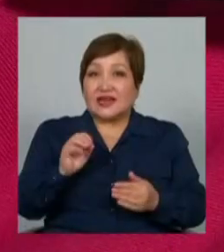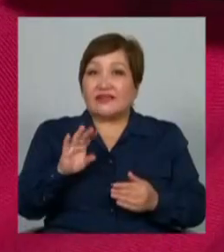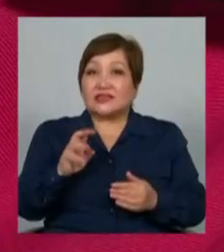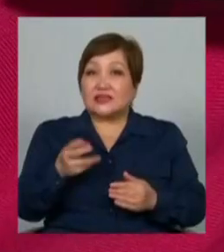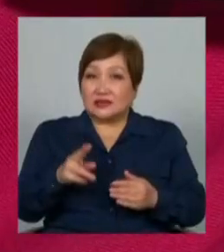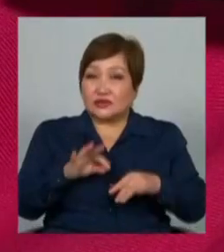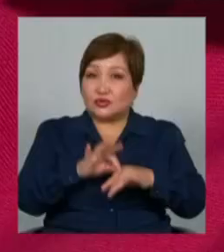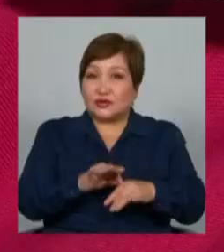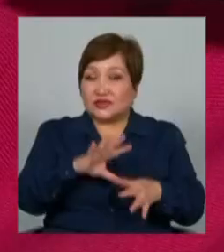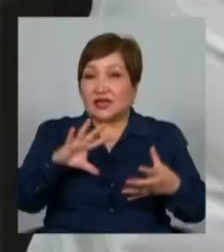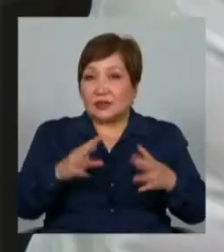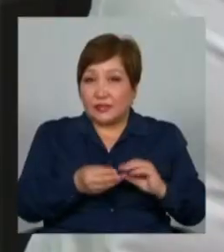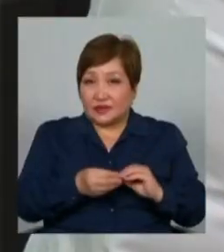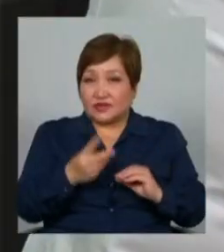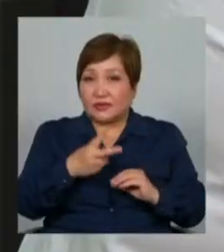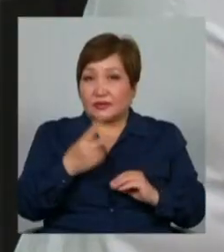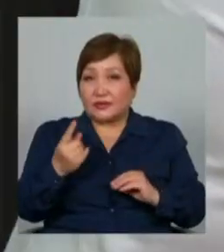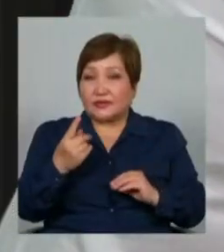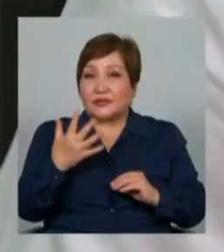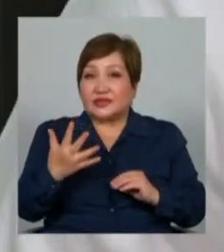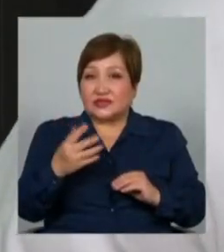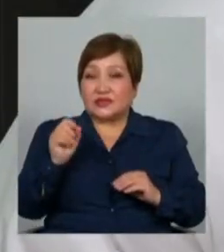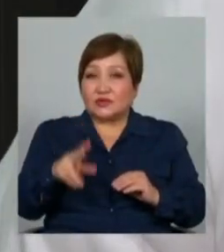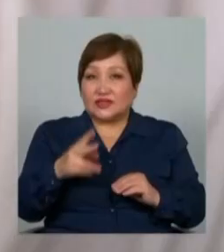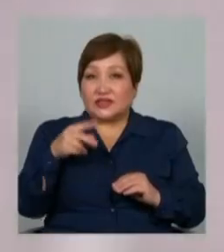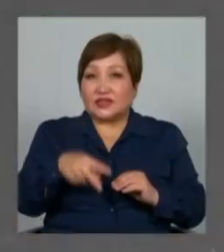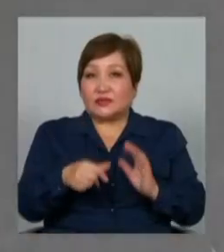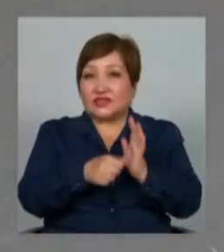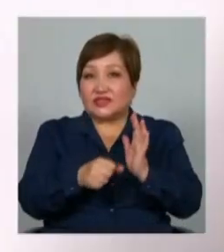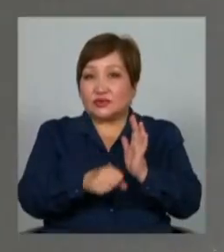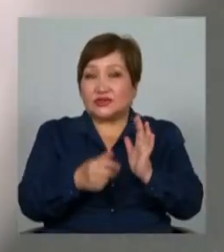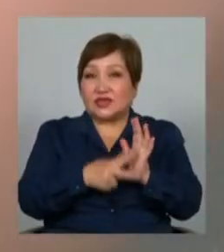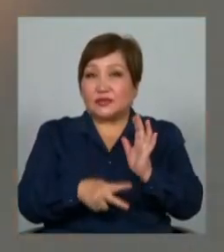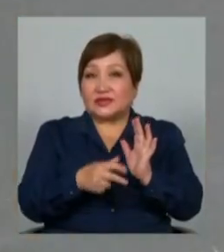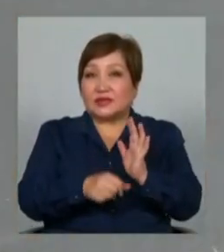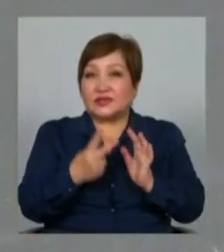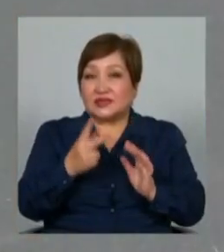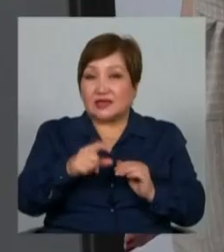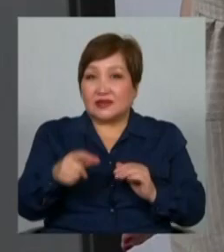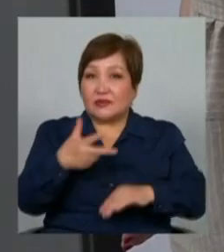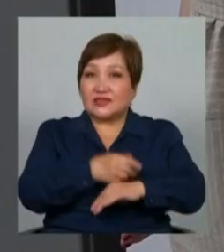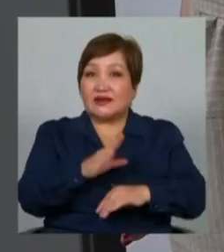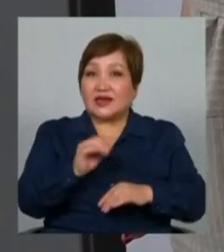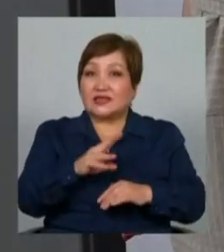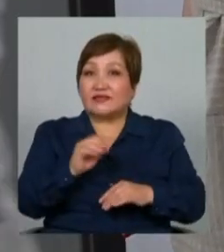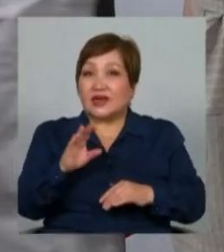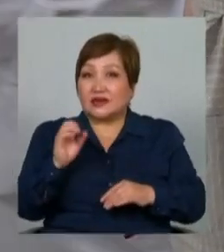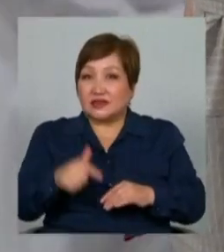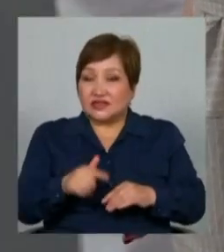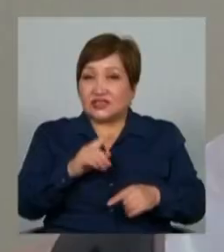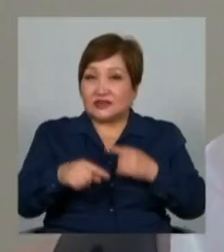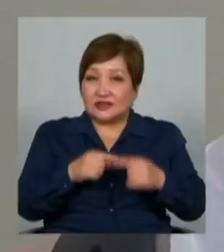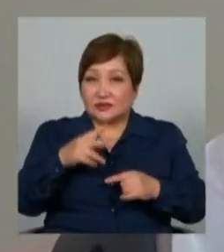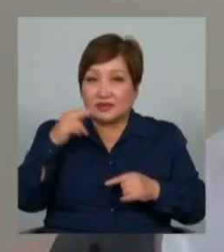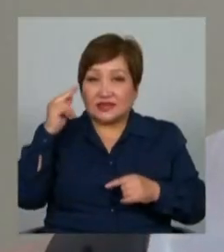Жалпы 25 сәуірден бері қалада 2870 адам Казвак вакцинасын алыпты. 3 мамырда Қытайдан Синофарм екпесінің